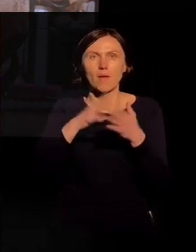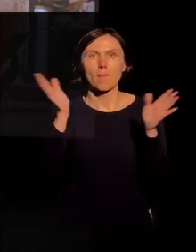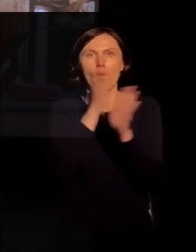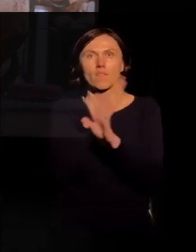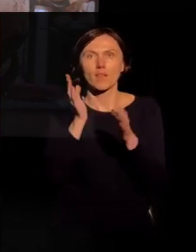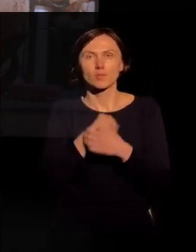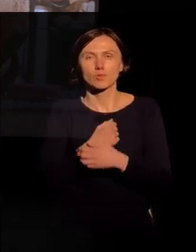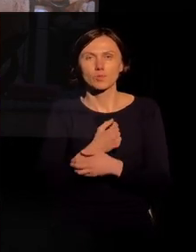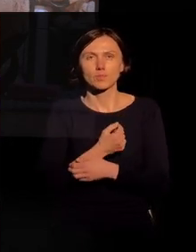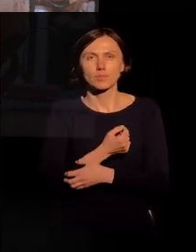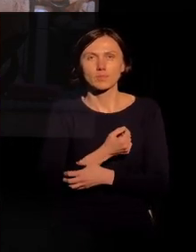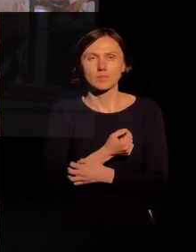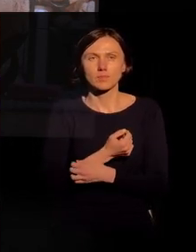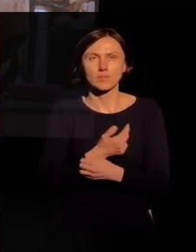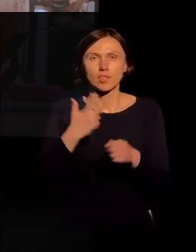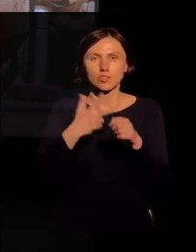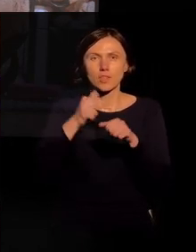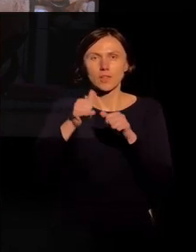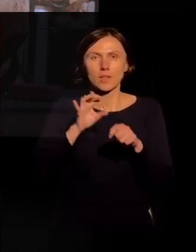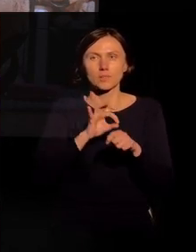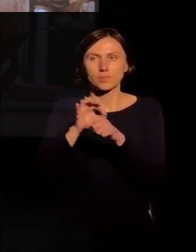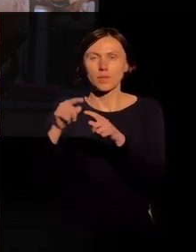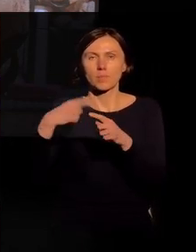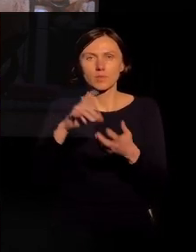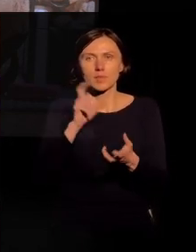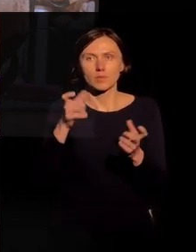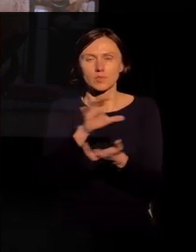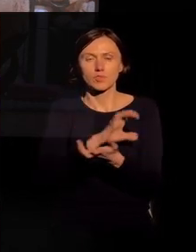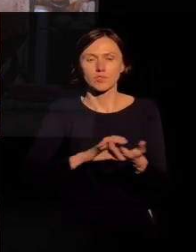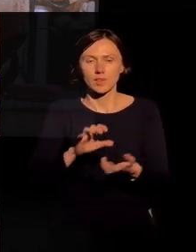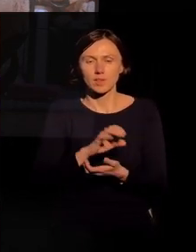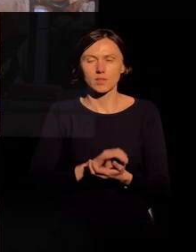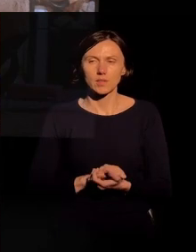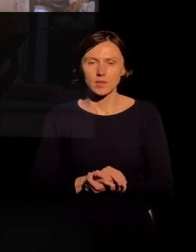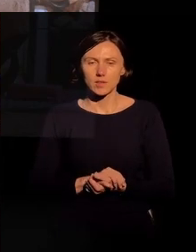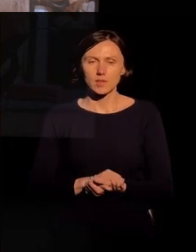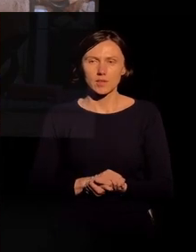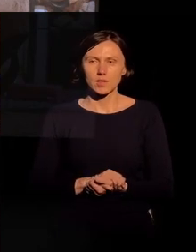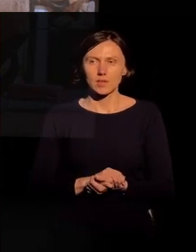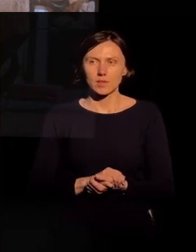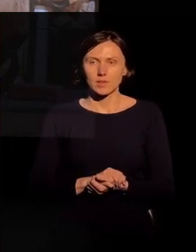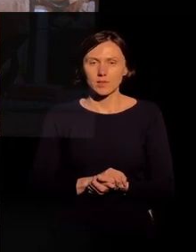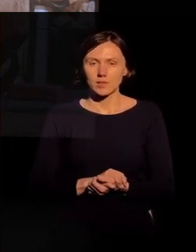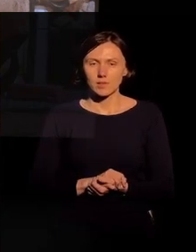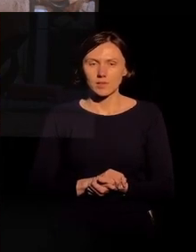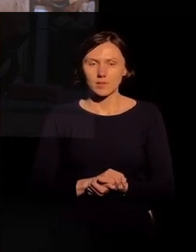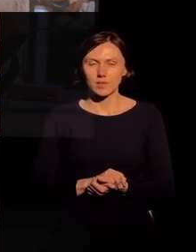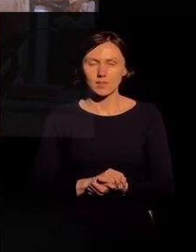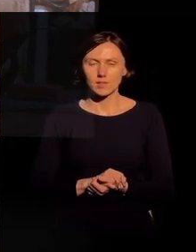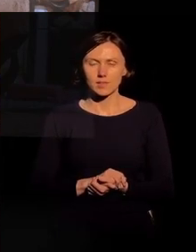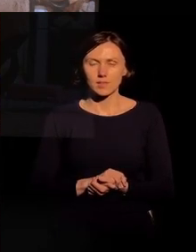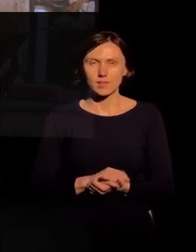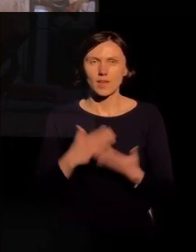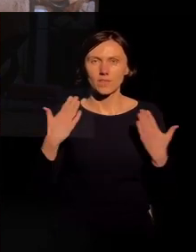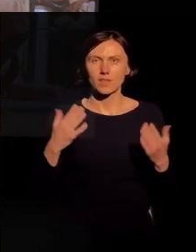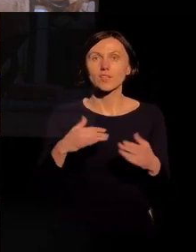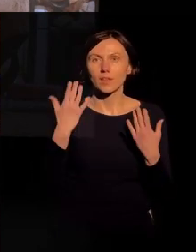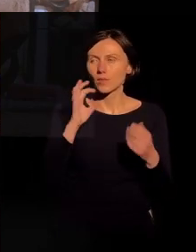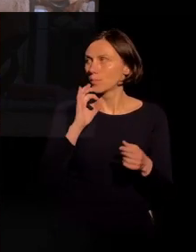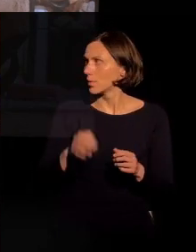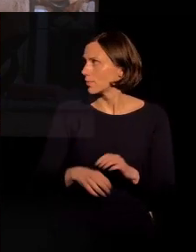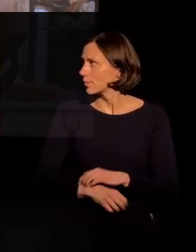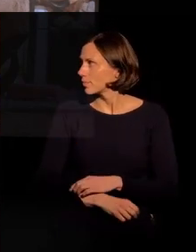powietrzu. 30 lat rowerem po świecie. Piotr Strzeżysz. Zapraszamy. Witaj, Piotrze. Dzień